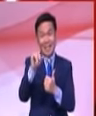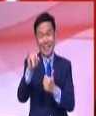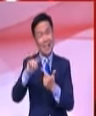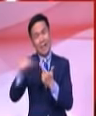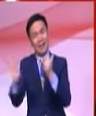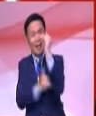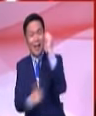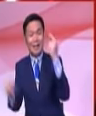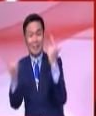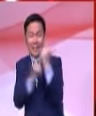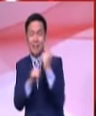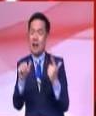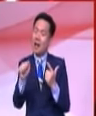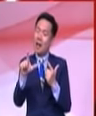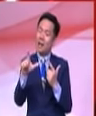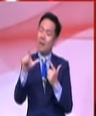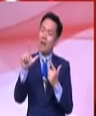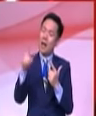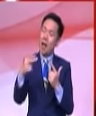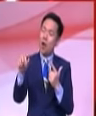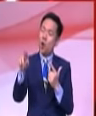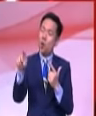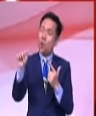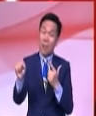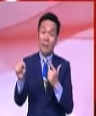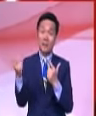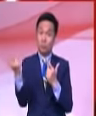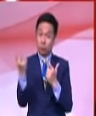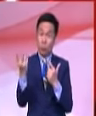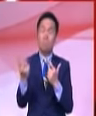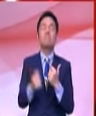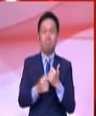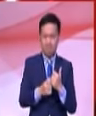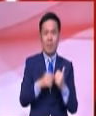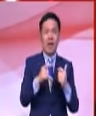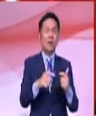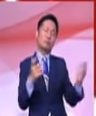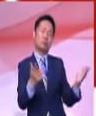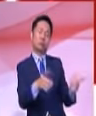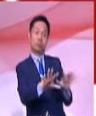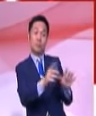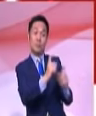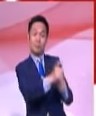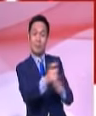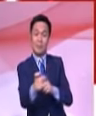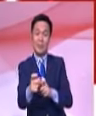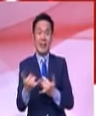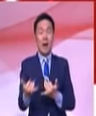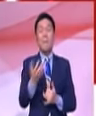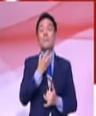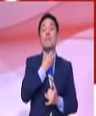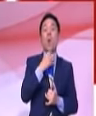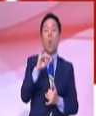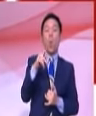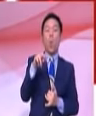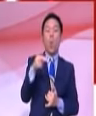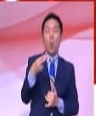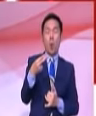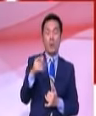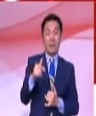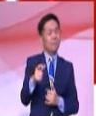Al-Haras dirai dalam program pemilihan pakaian raya Anjuran Majlis Bandaraya Ipoh MBI. Menurut